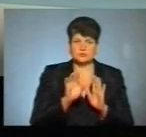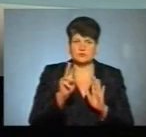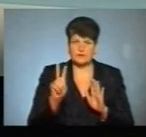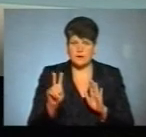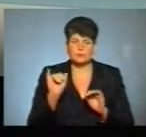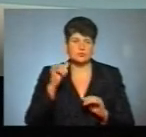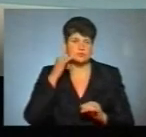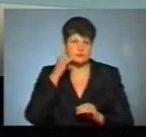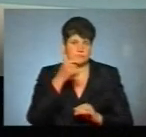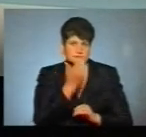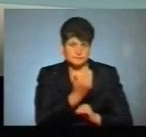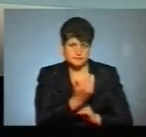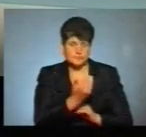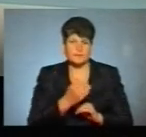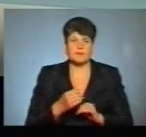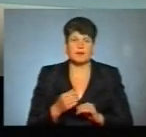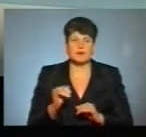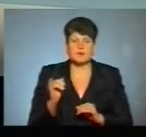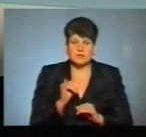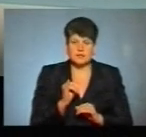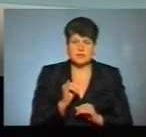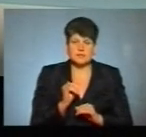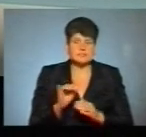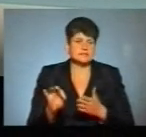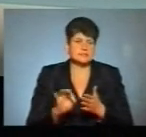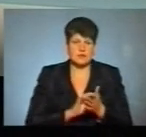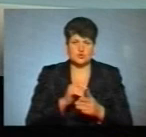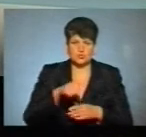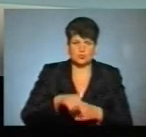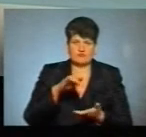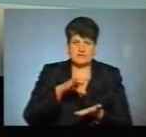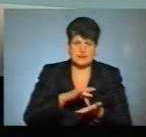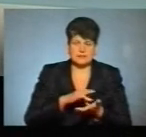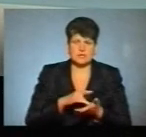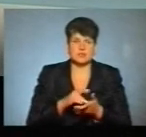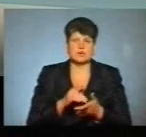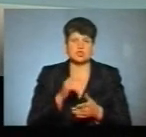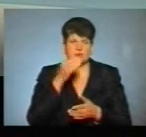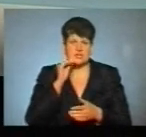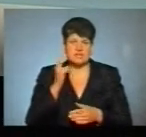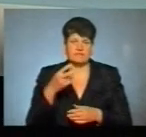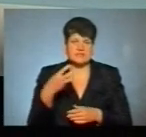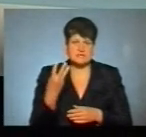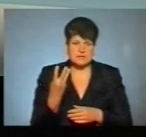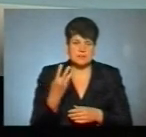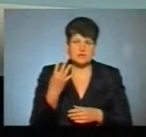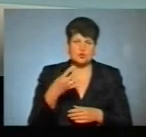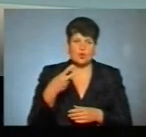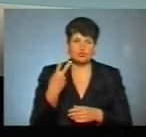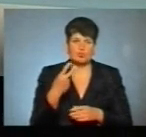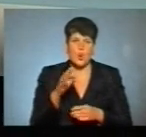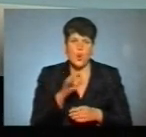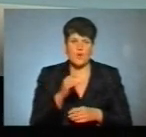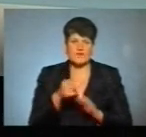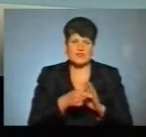097-614-2602. Можна телефонувати мені, відповідно. Ну, одразу ми тут в центрі бульвар Шевченка, 23, 42